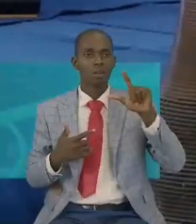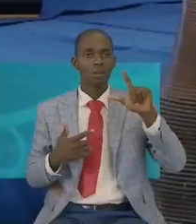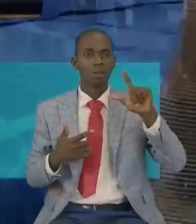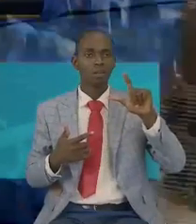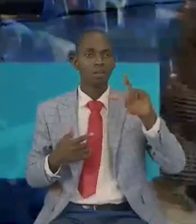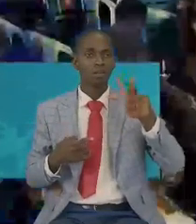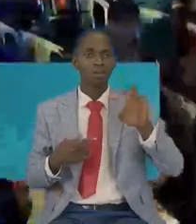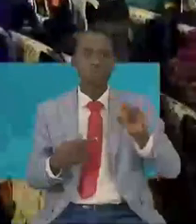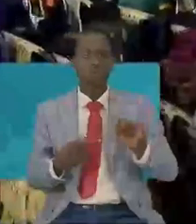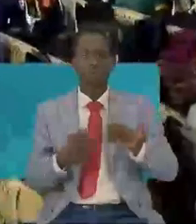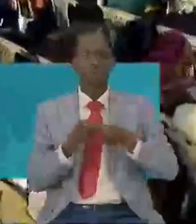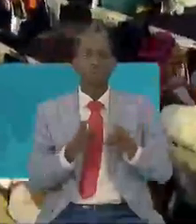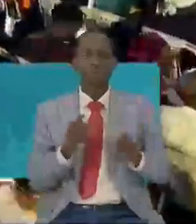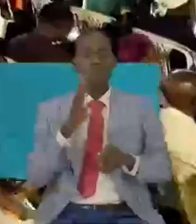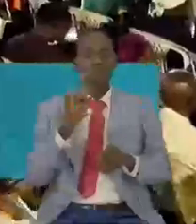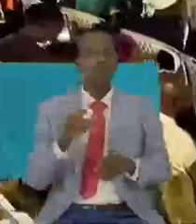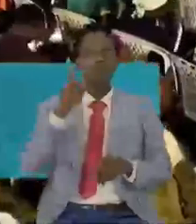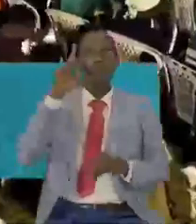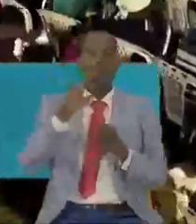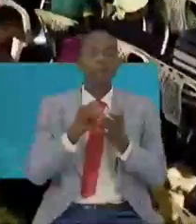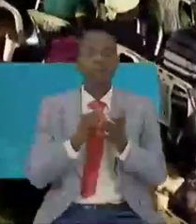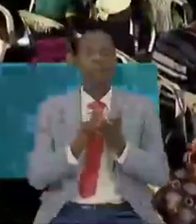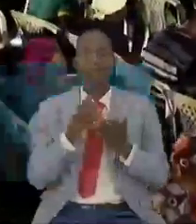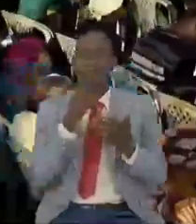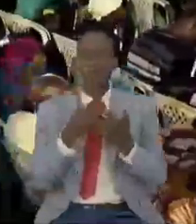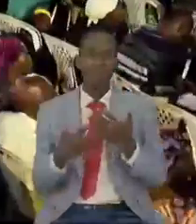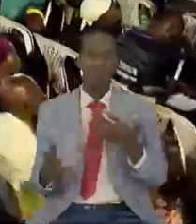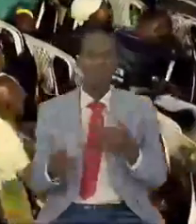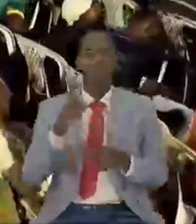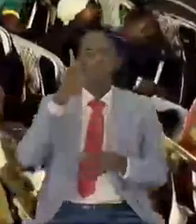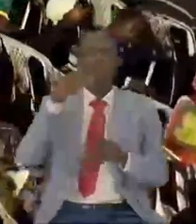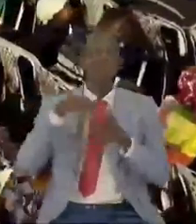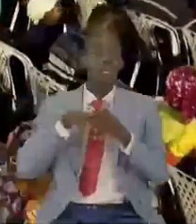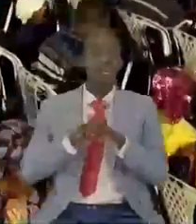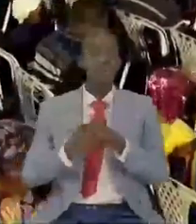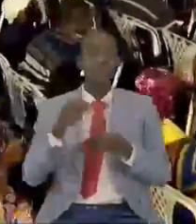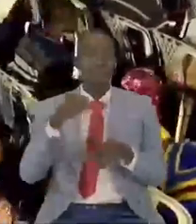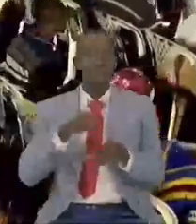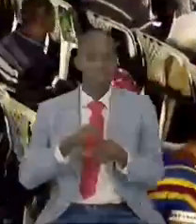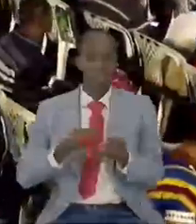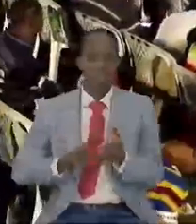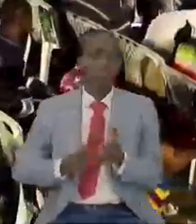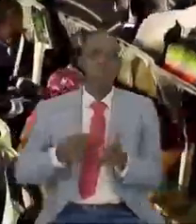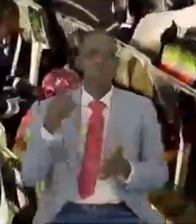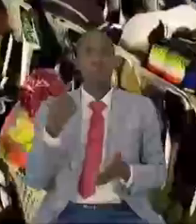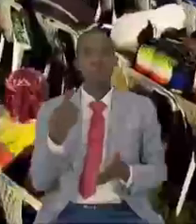Elle est entrée une fois pour toutes dans le lieu très saint, non avec le sang des boucs et des veaux,